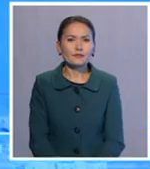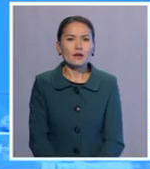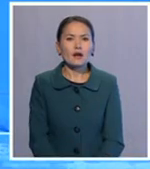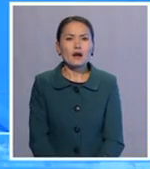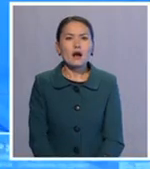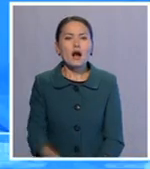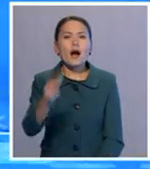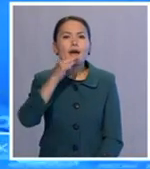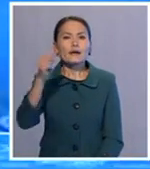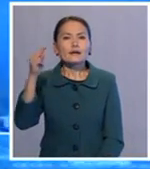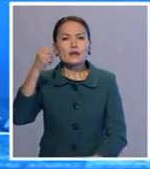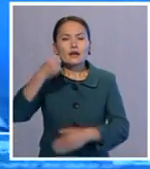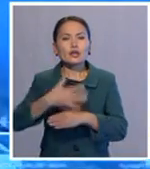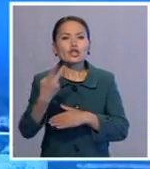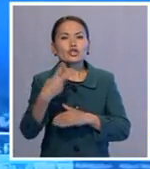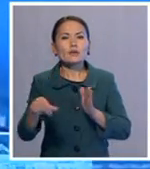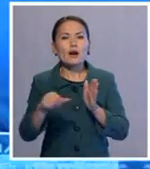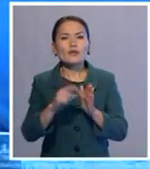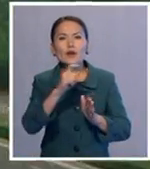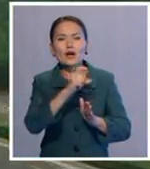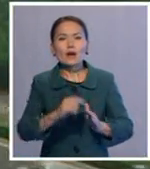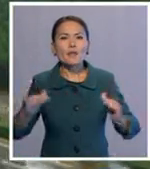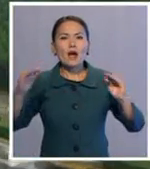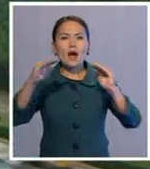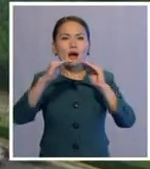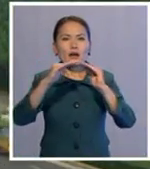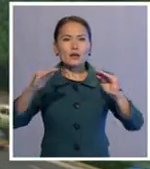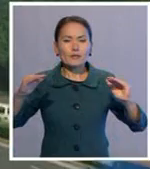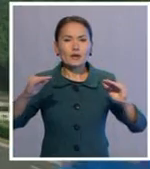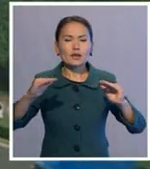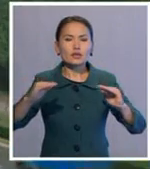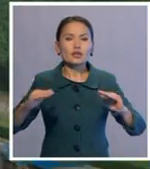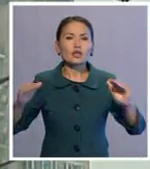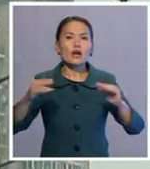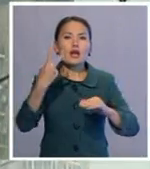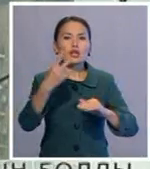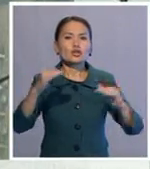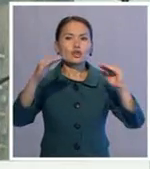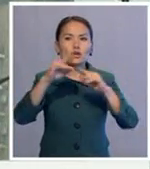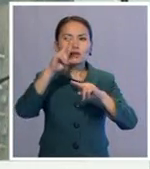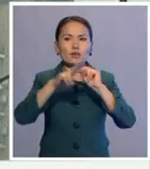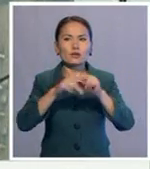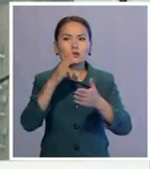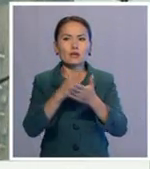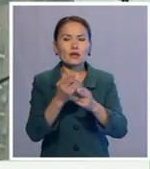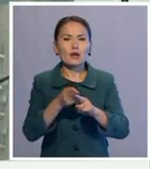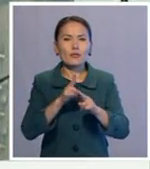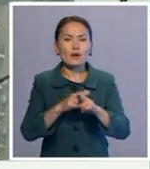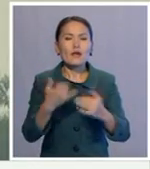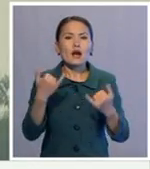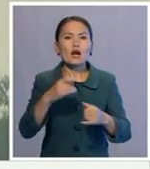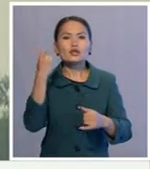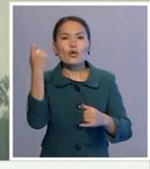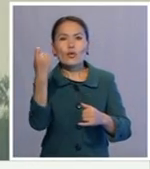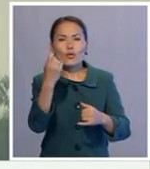Бұған дейін Қытай астанасында 26 қабатты ғимараттың үстіне вилла салынғанын хабарлаған болатынбыз. Бейжің әкімшілігінің шешімі бойынша қожайыны оны